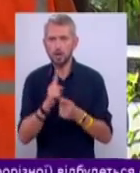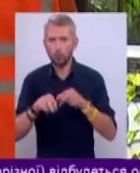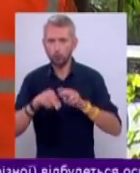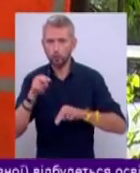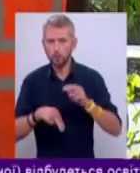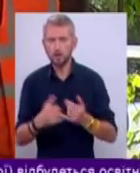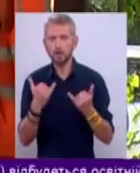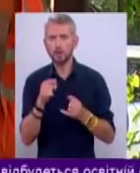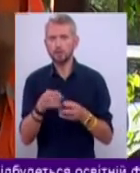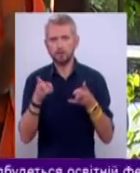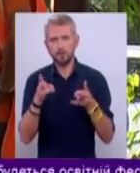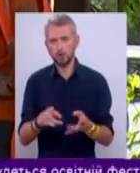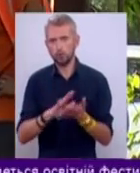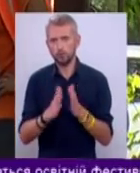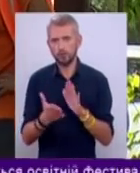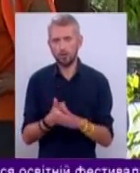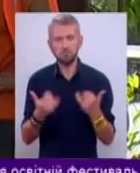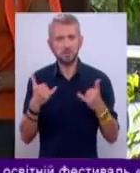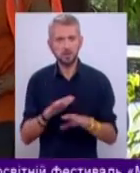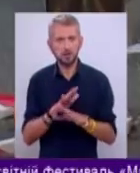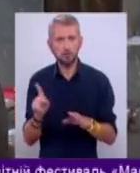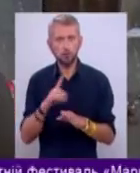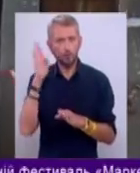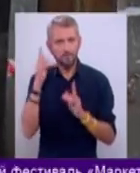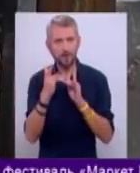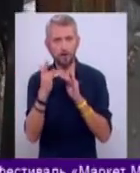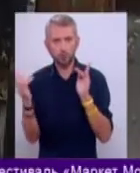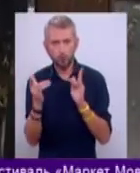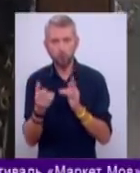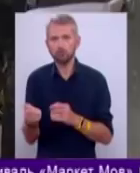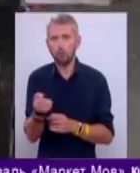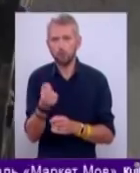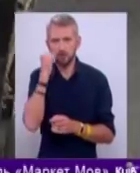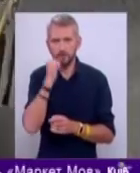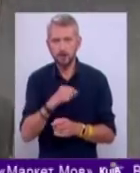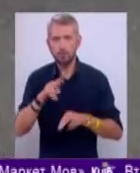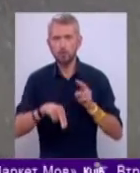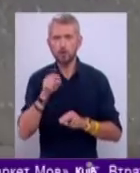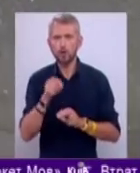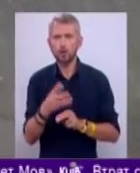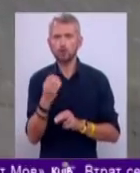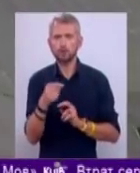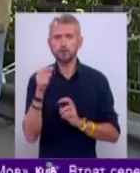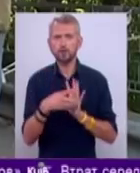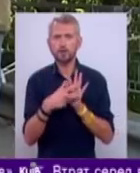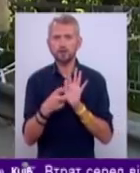реконструкції, бо нині він в аварійному стані. І не дивно, що віадук зносився, адже побудували його ще